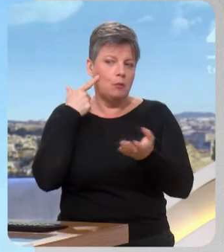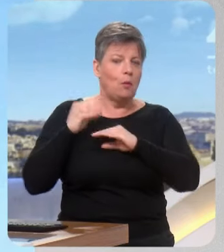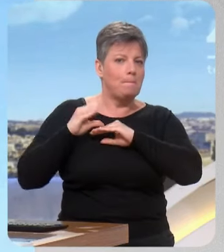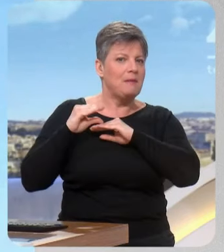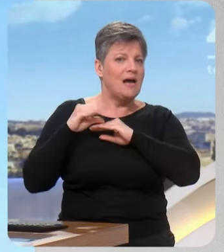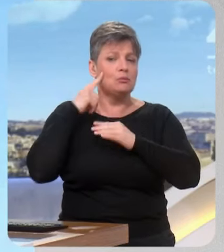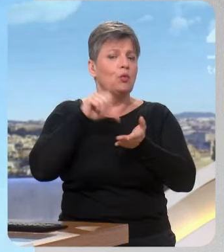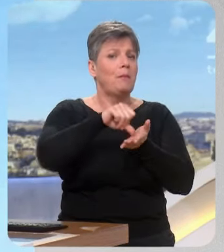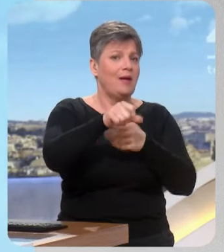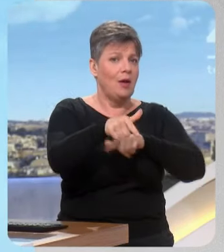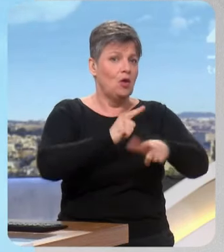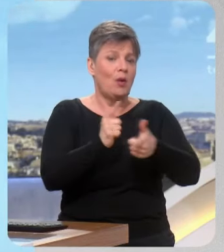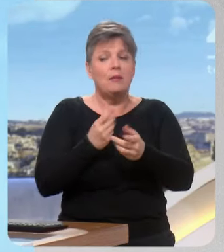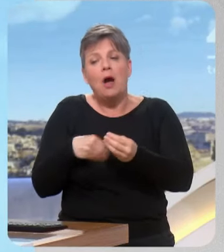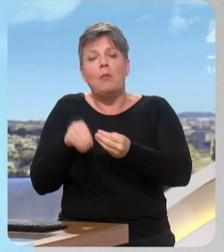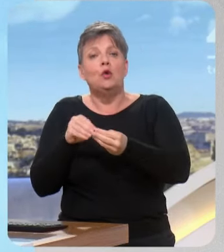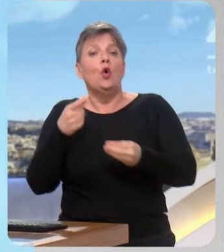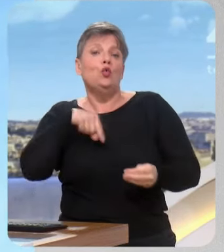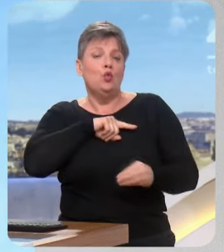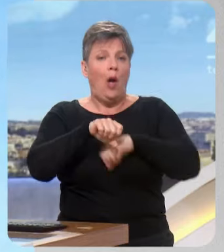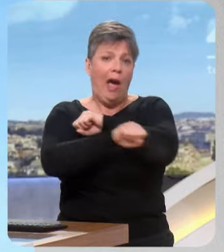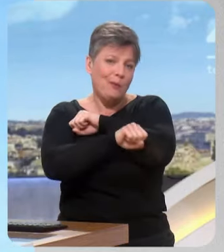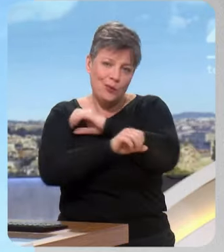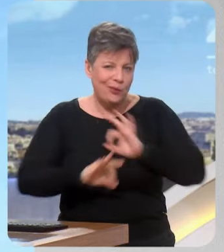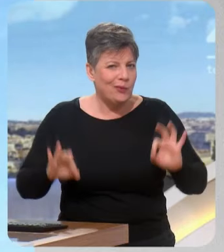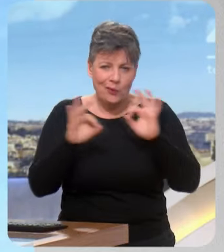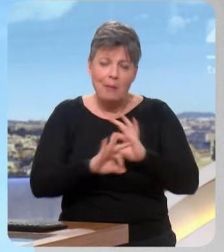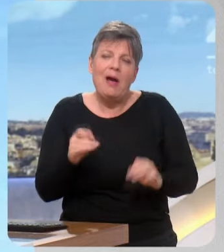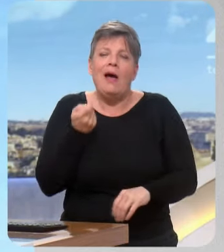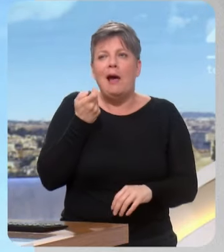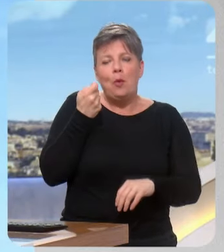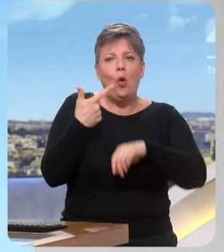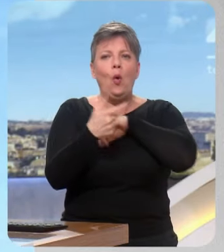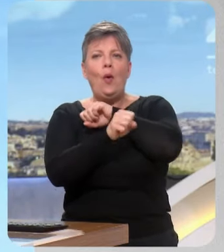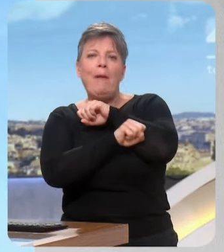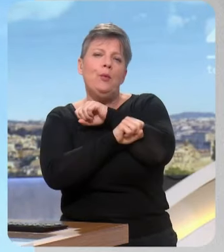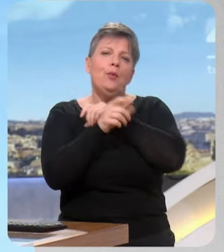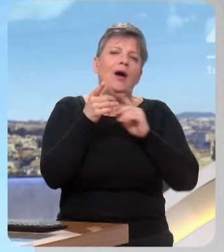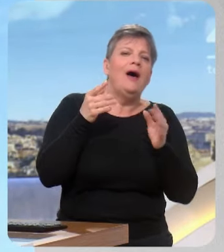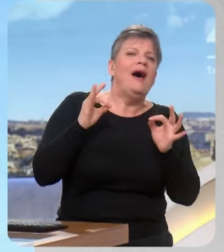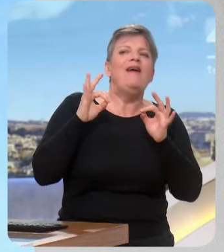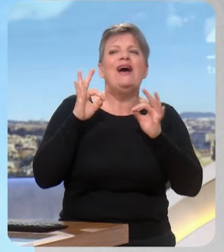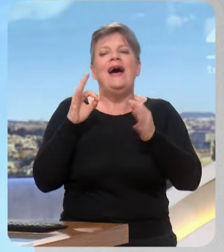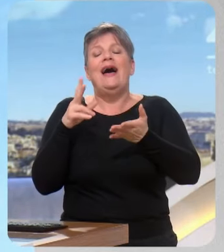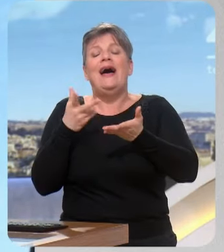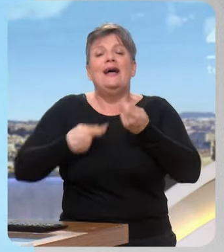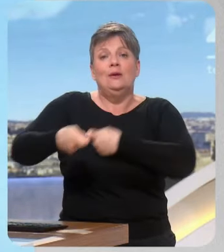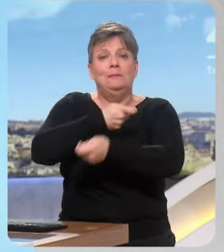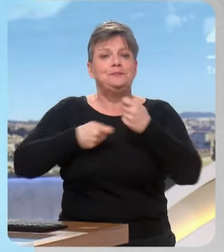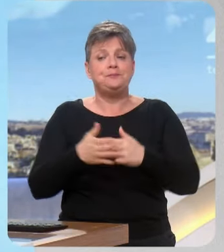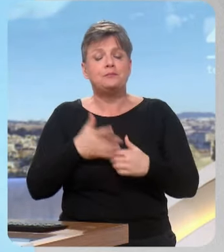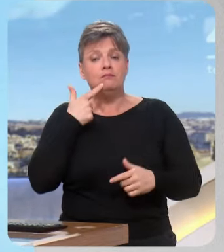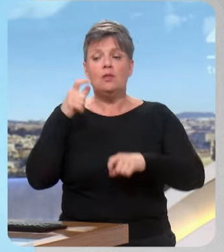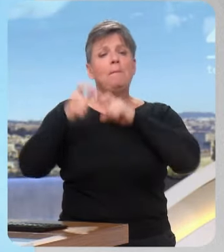couvrir le loyer, mais un petit peu plus. En tout cas, nous, on ne fait pas d'abus. Il y a certainement un petit peu d'abus par rapport, effectivement, à la réalité économique du modèle. Tout ça, ça donne une grande méfiance des